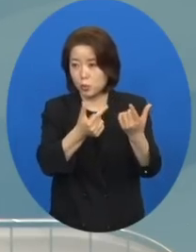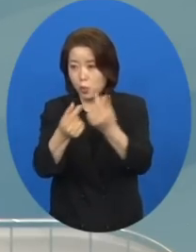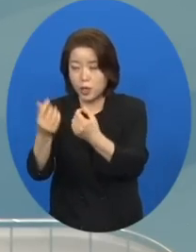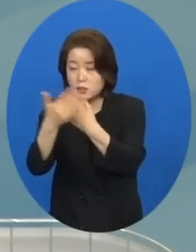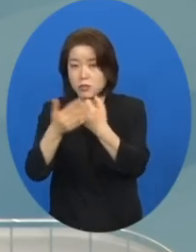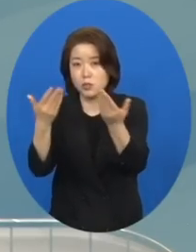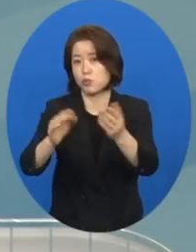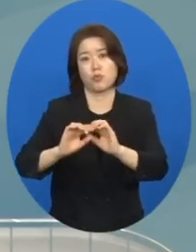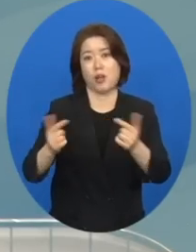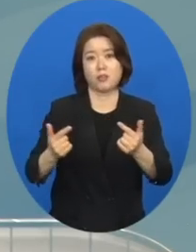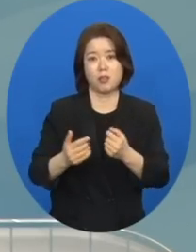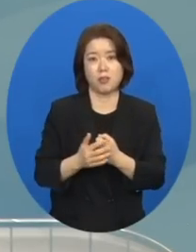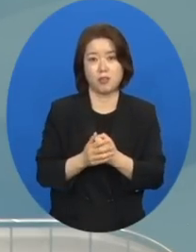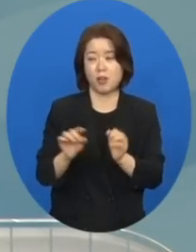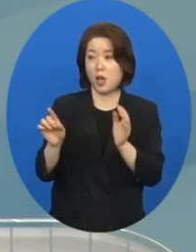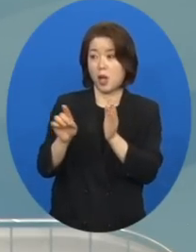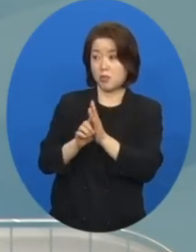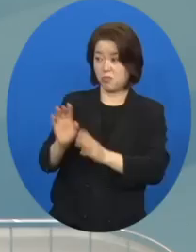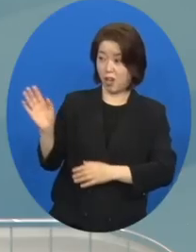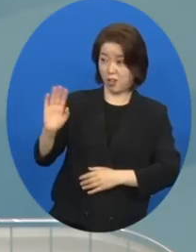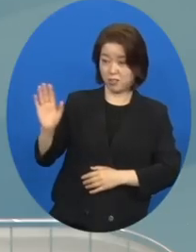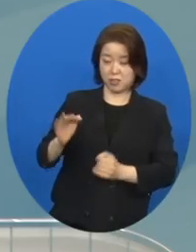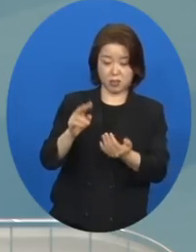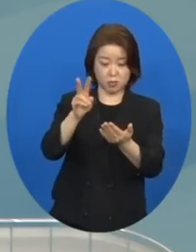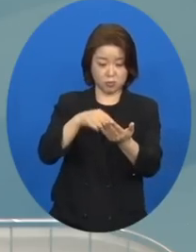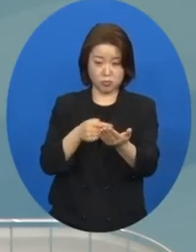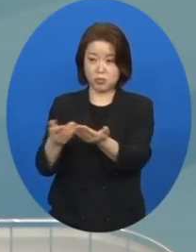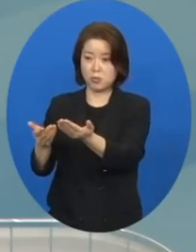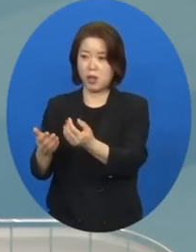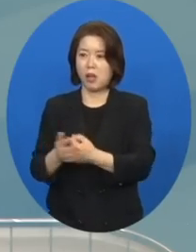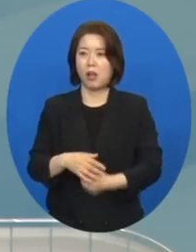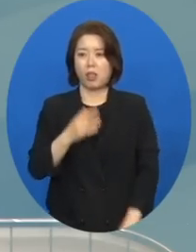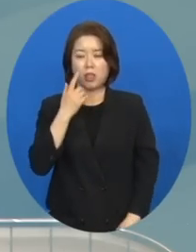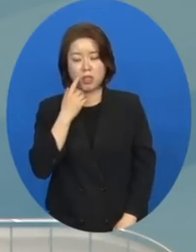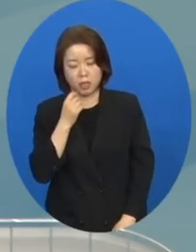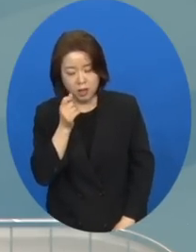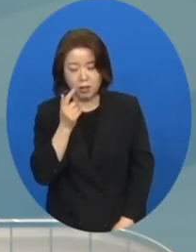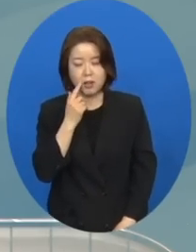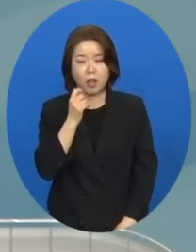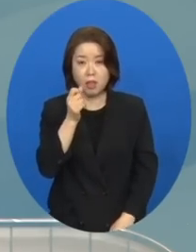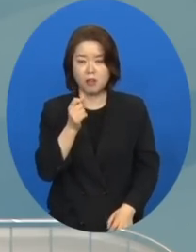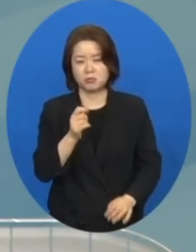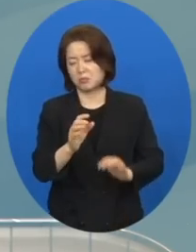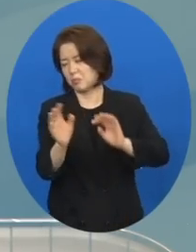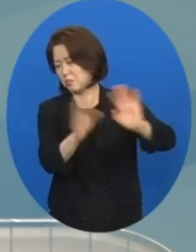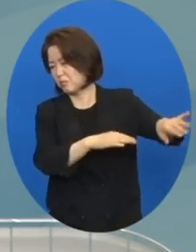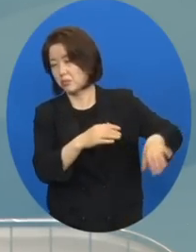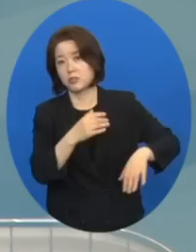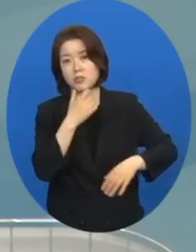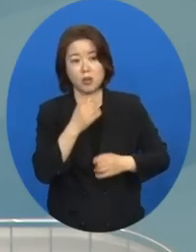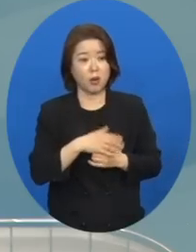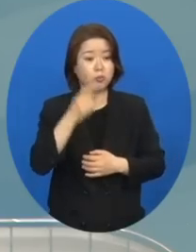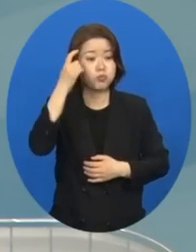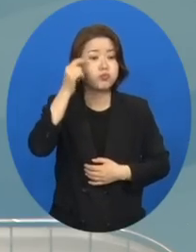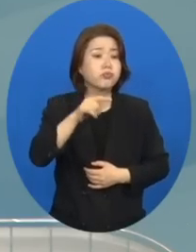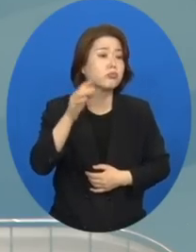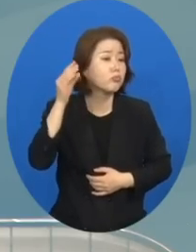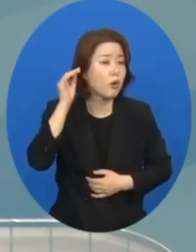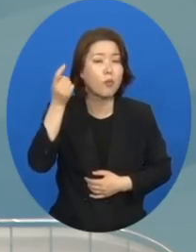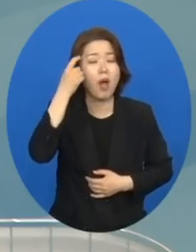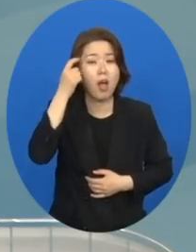아닙니다 안 믿는 사람들에게 말씀이 까보면 좀 니다 아니면 거절합니다 내가 그 속에 찍고 있어야 돼